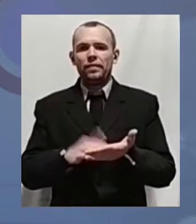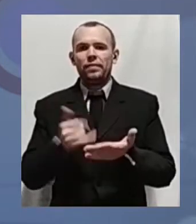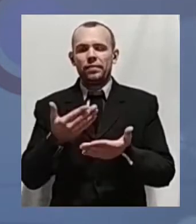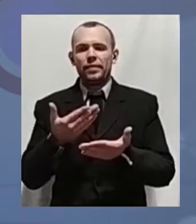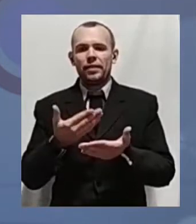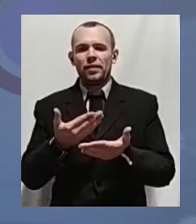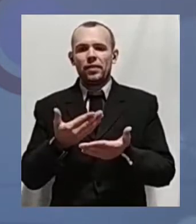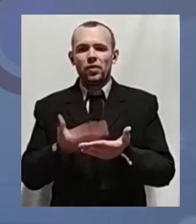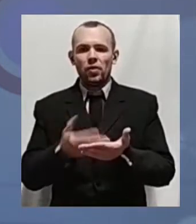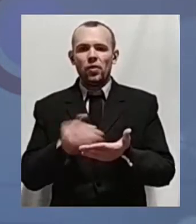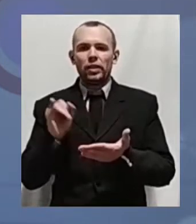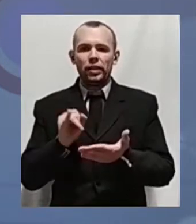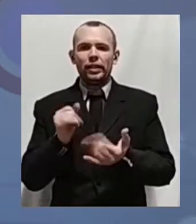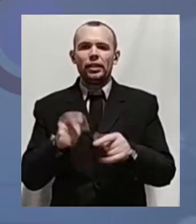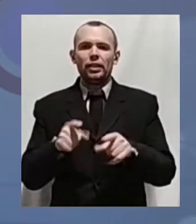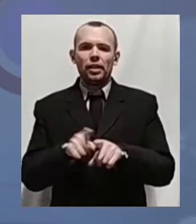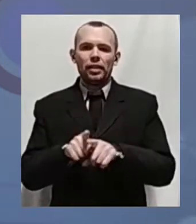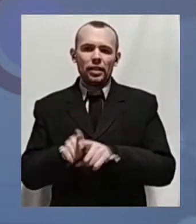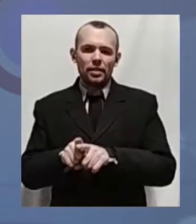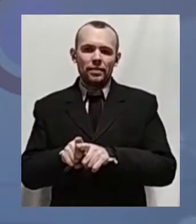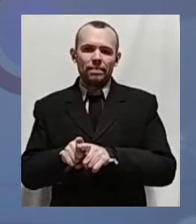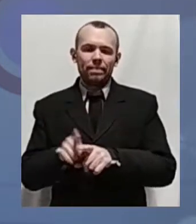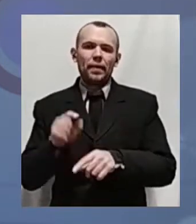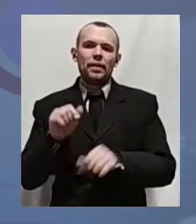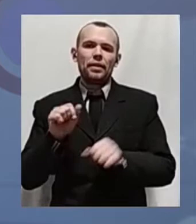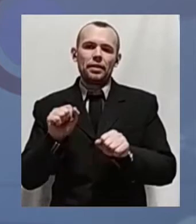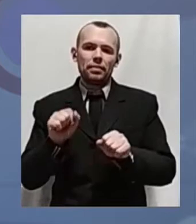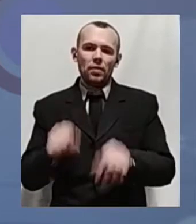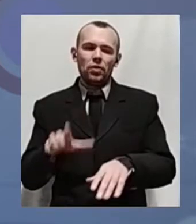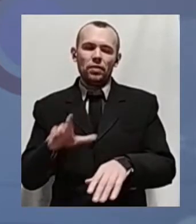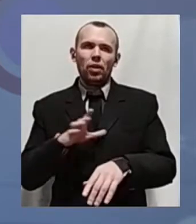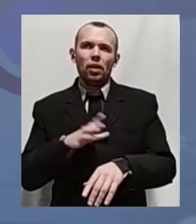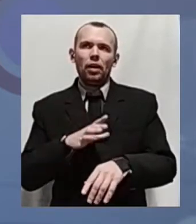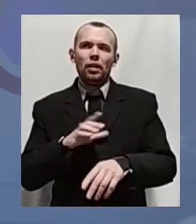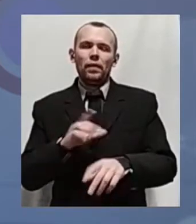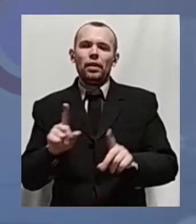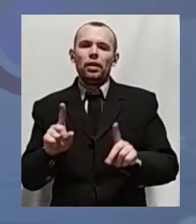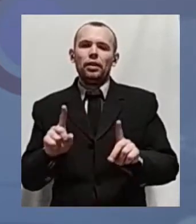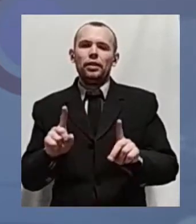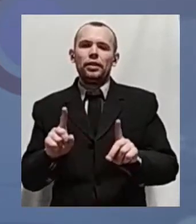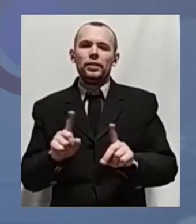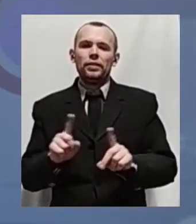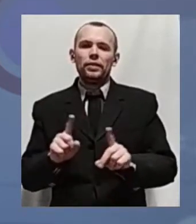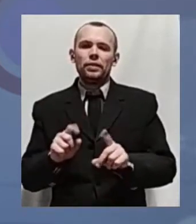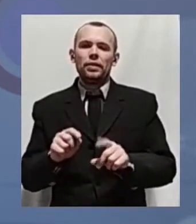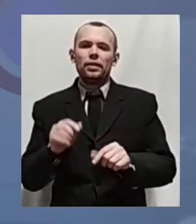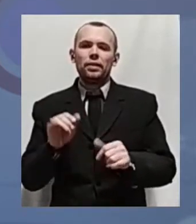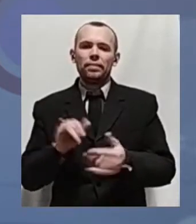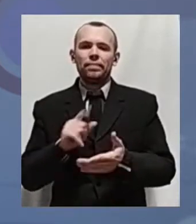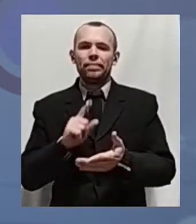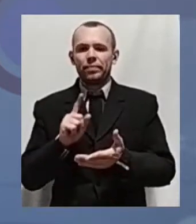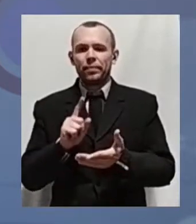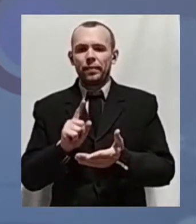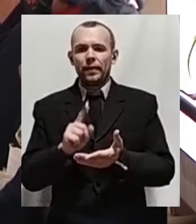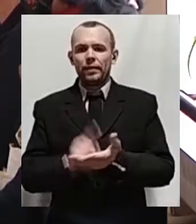судинної оболонки, через яку неможливо було задіяти лазер, променеву та фотодинамічну терапію. Що вирішили робити лікарі, розкаже